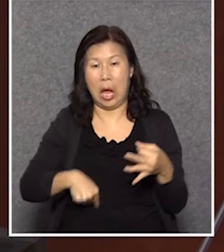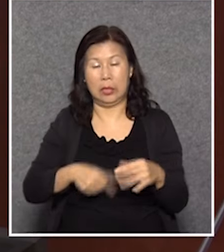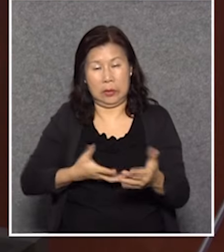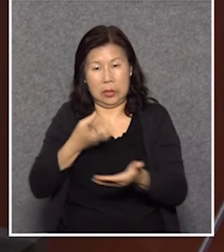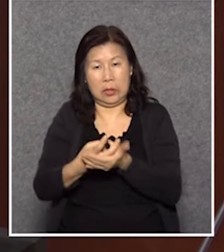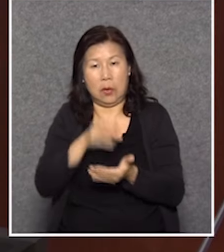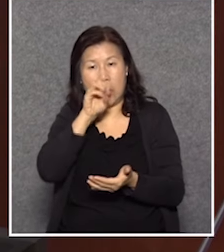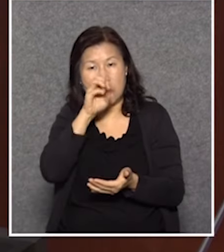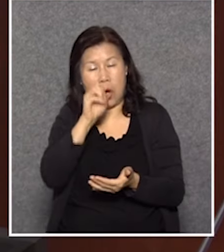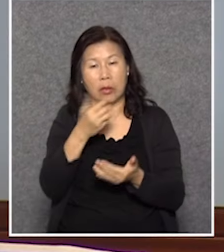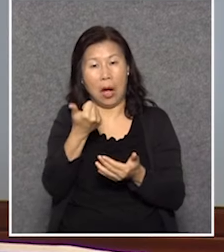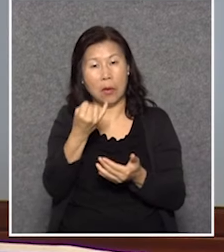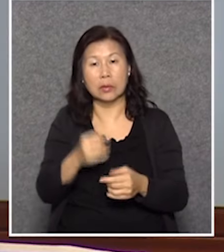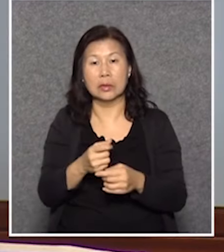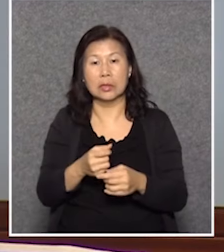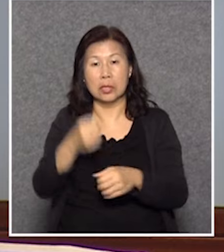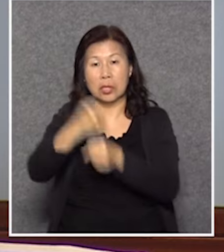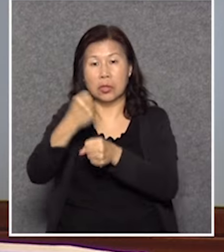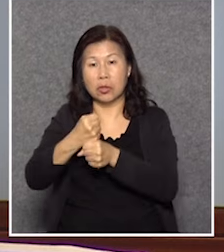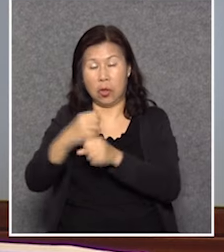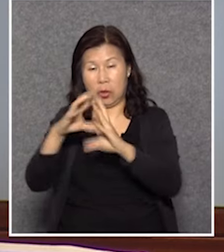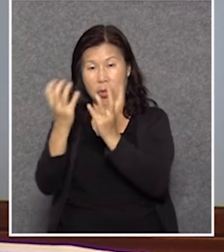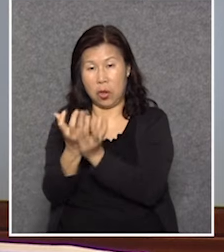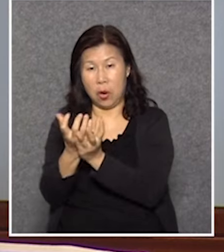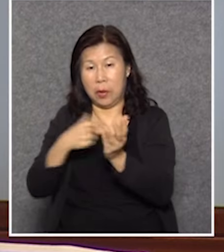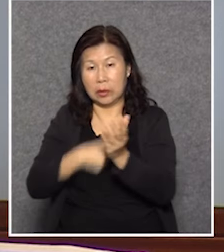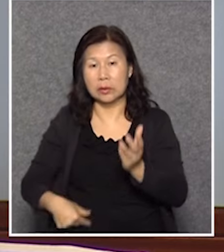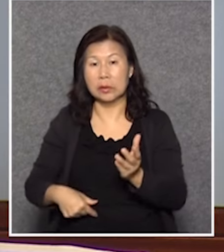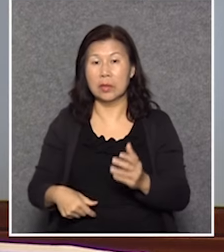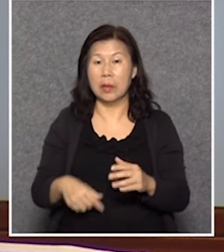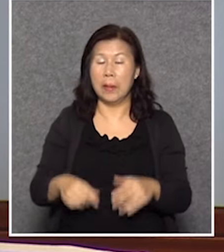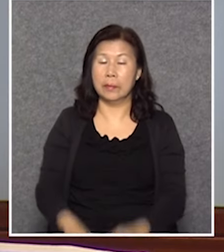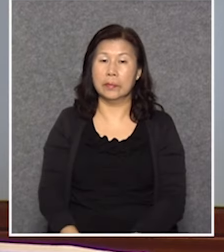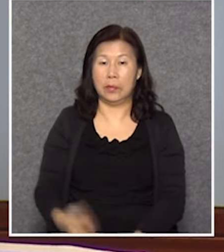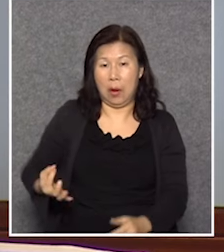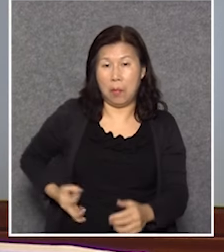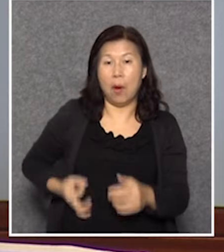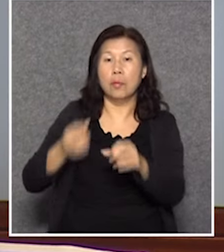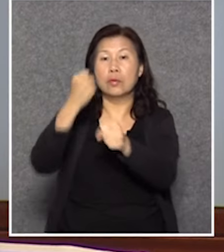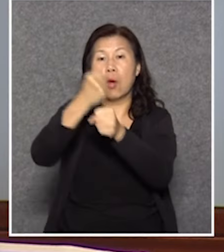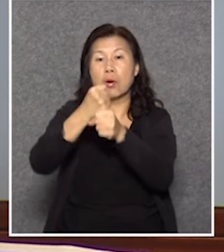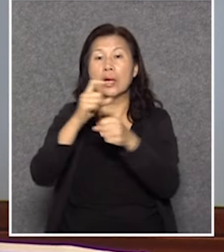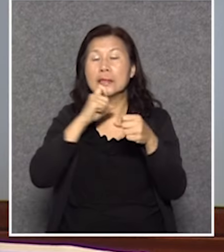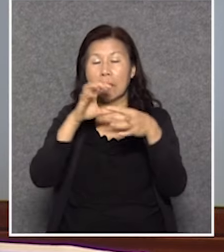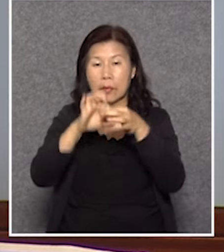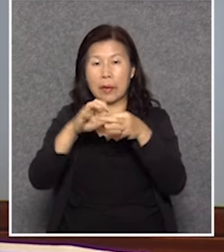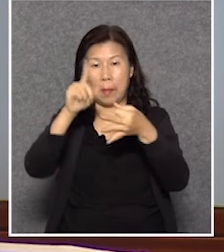言。 喂，咁功能團體係離譜啊嘛！一個都不是喺呢個保險界做嘢的人。 葉保險